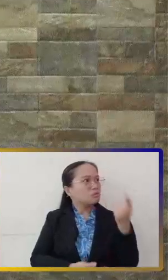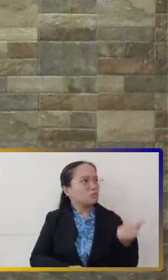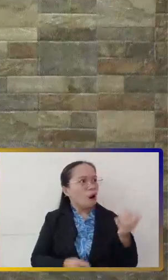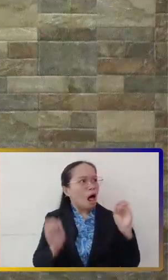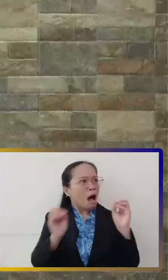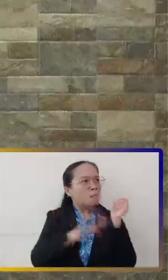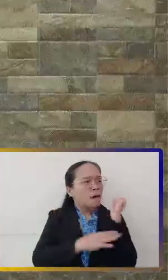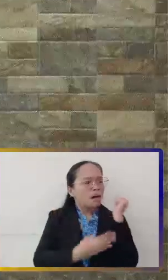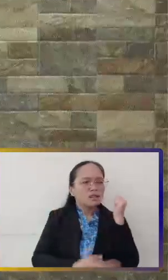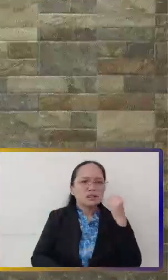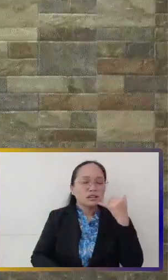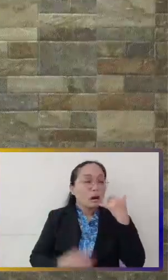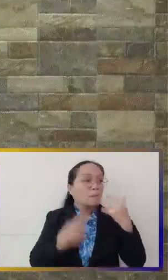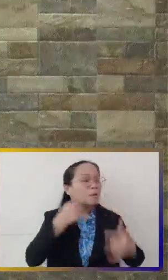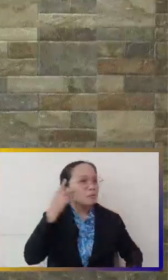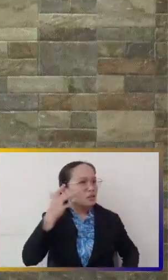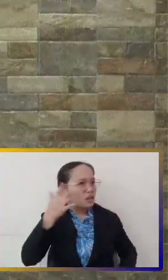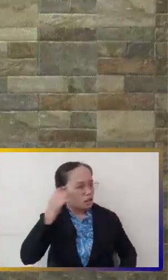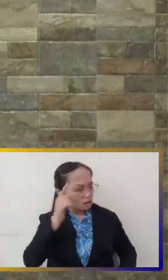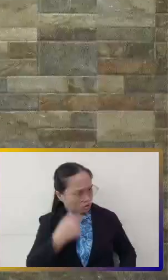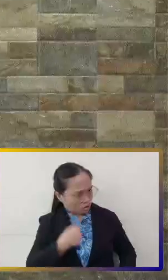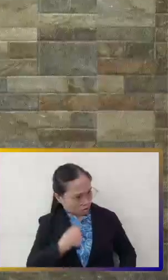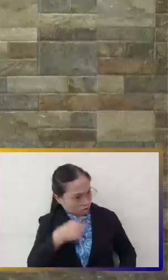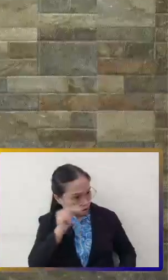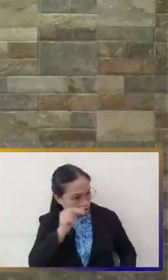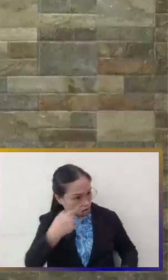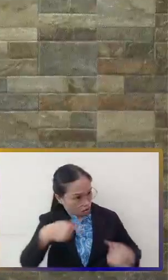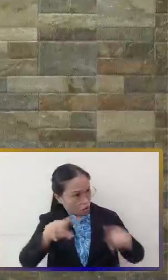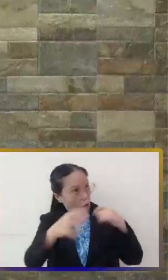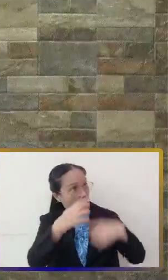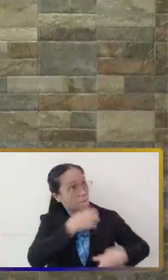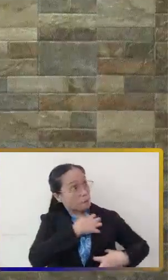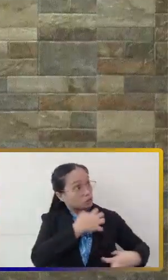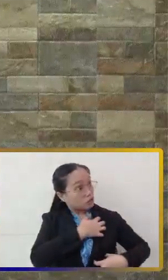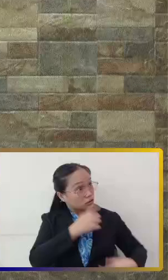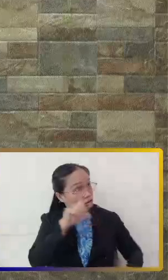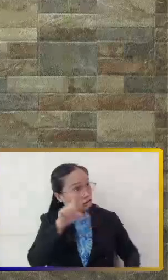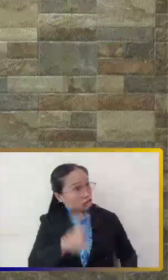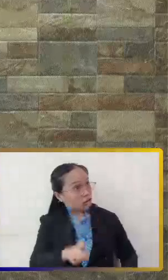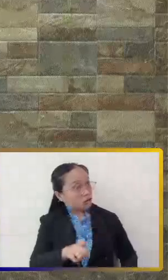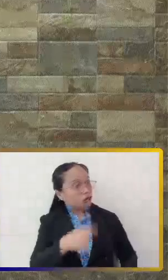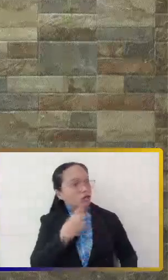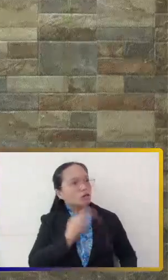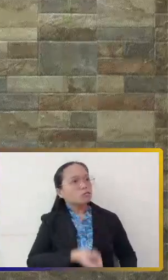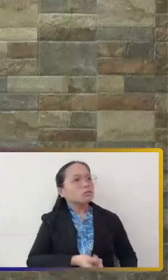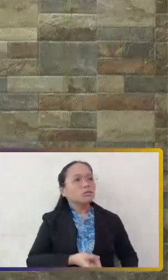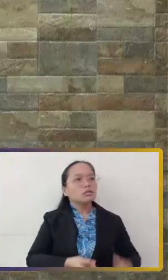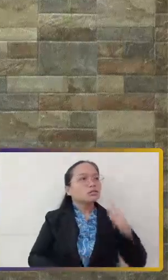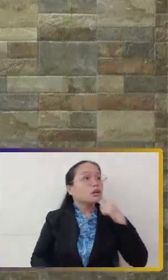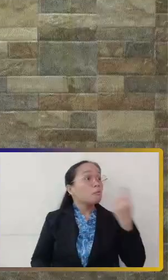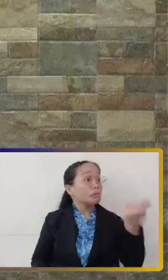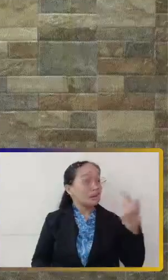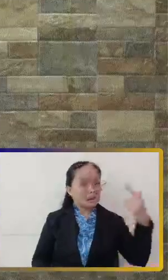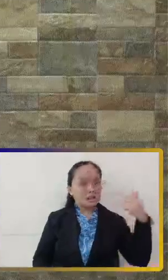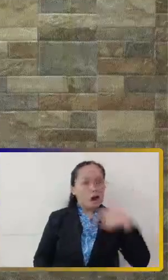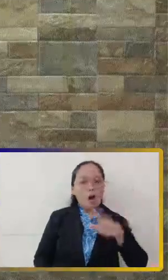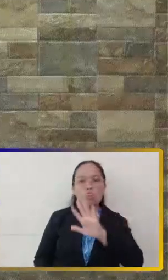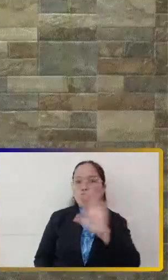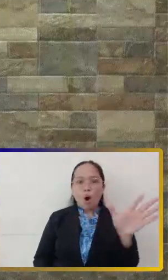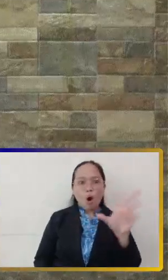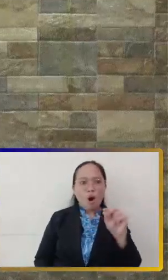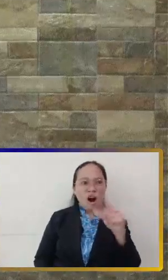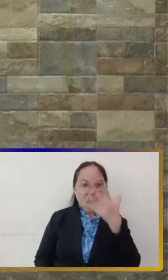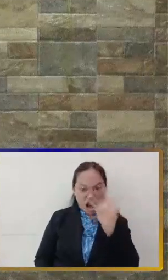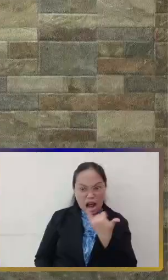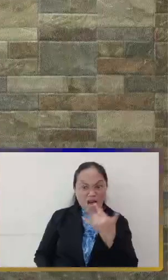ko, kailangan ko bang pumunta ng pulis? Sabi niya, huwag. Pag pumunta ka ng pulis, matatagalan ka lalo niyan.